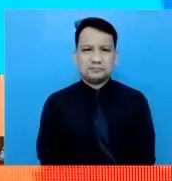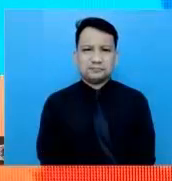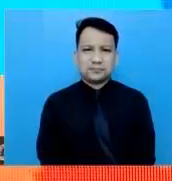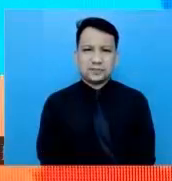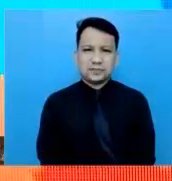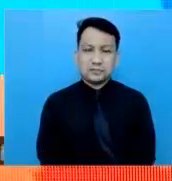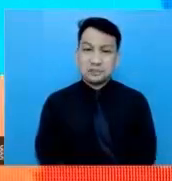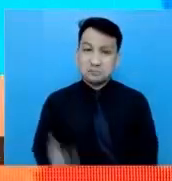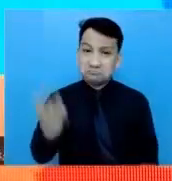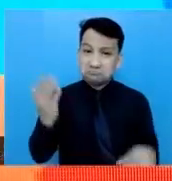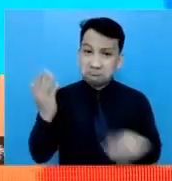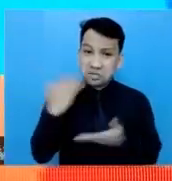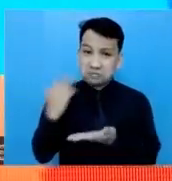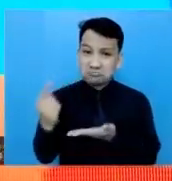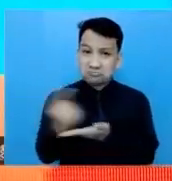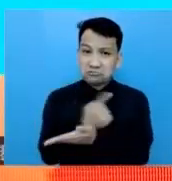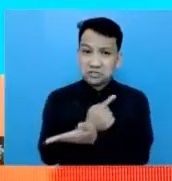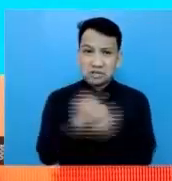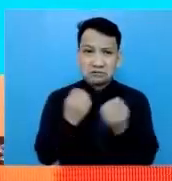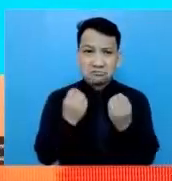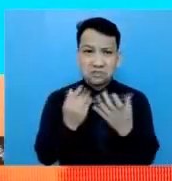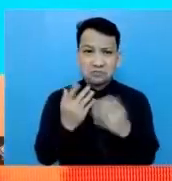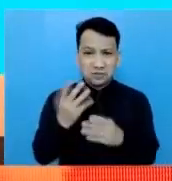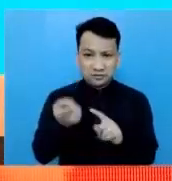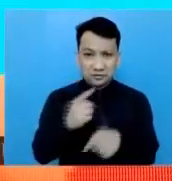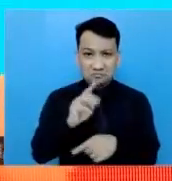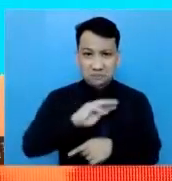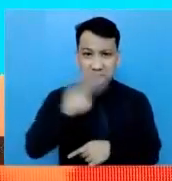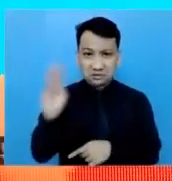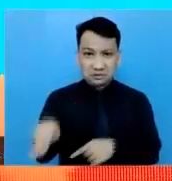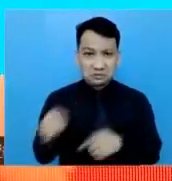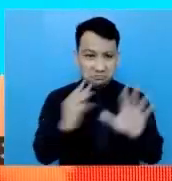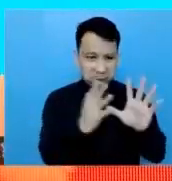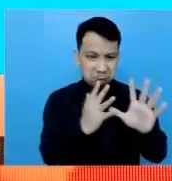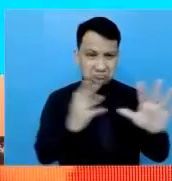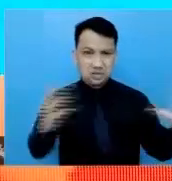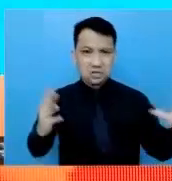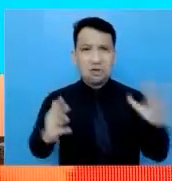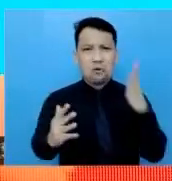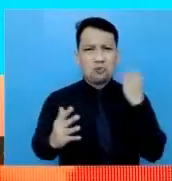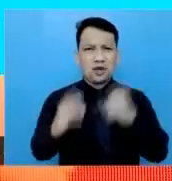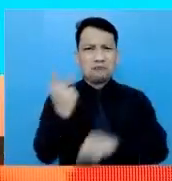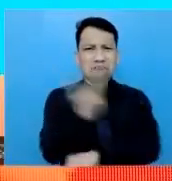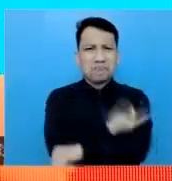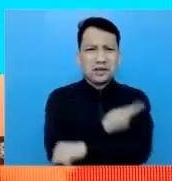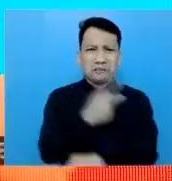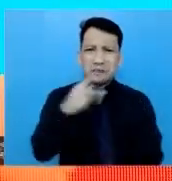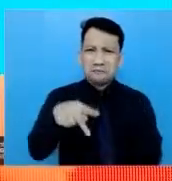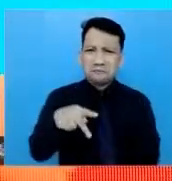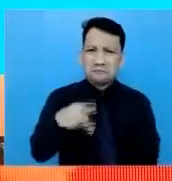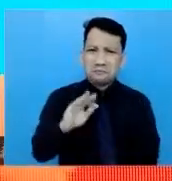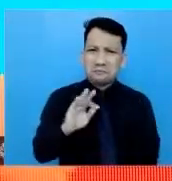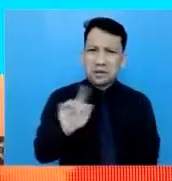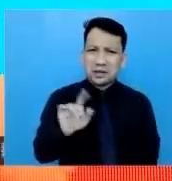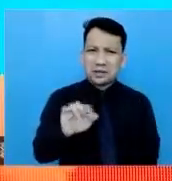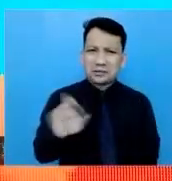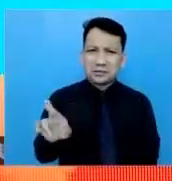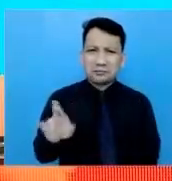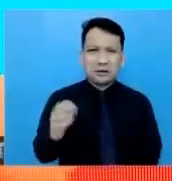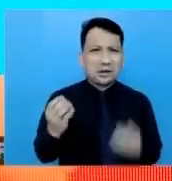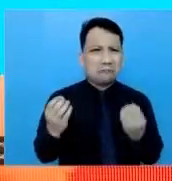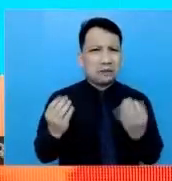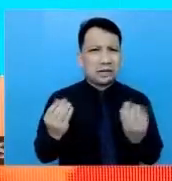Noong nakaraang linggo, pinilahan ng maraming taga-Maynila ang pagbabakuna ng Pfizer. Marami pang ang nadismaya nang hindi umabot sa pila dahil